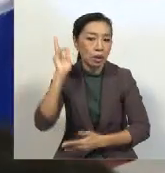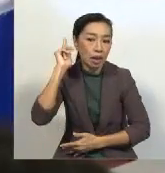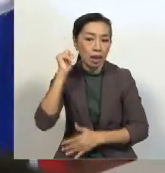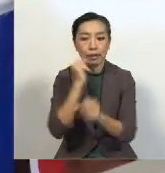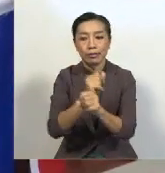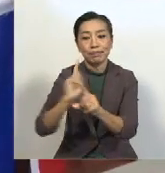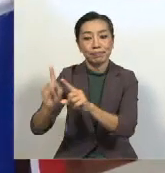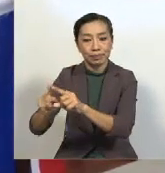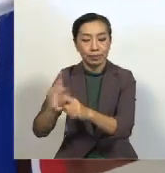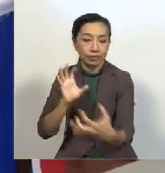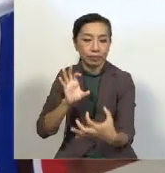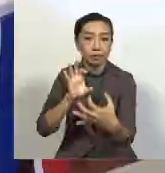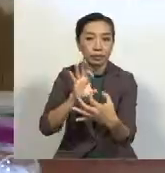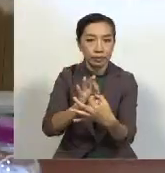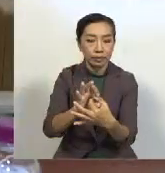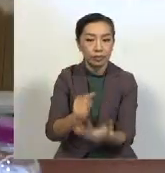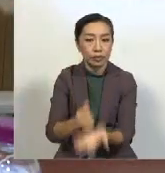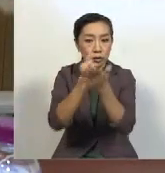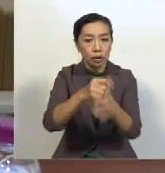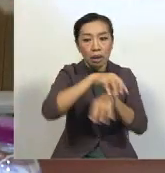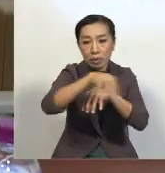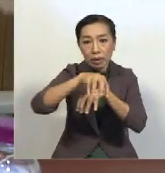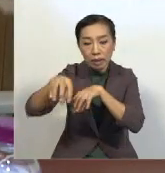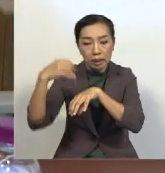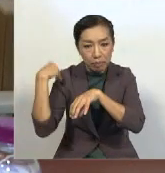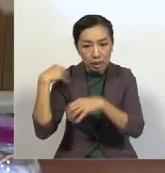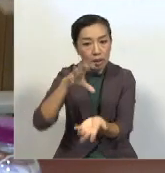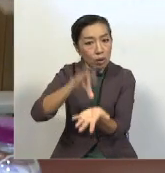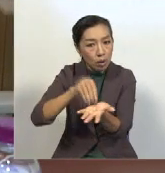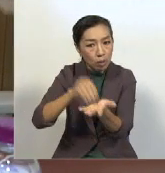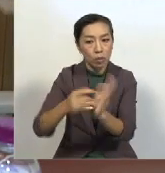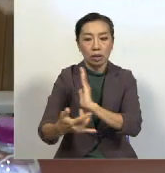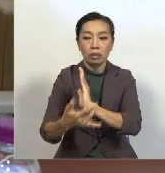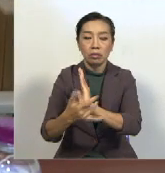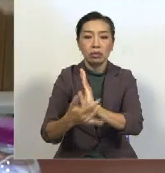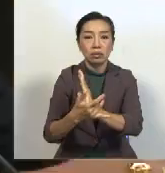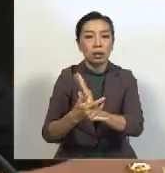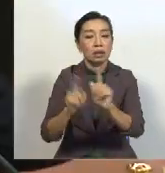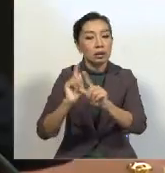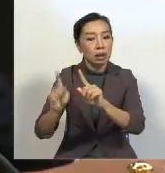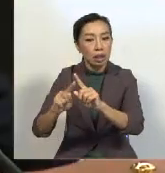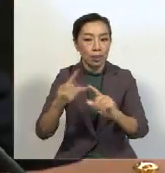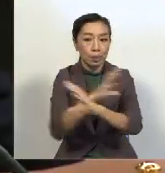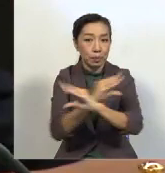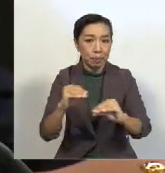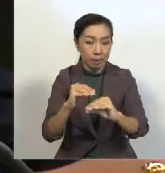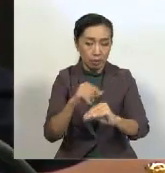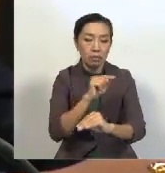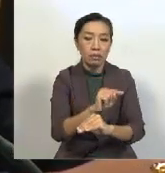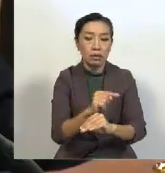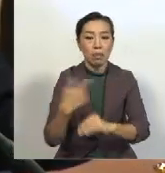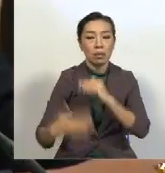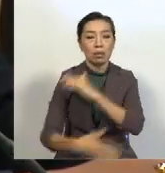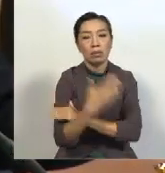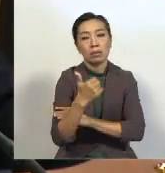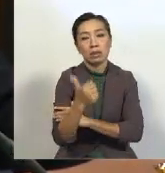นที่เกี่ยวข้องกับการสร้างเครือข่ายและการแบ่งปันข้อมูลด้านเทคโนโลยีสารสนเทศซึ่งก็จะเป็นโอกาสแล้ว